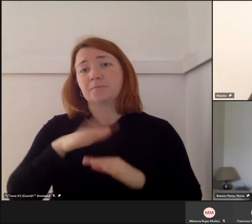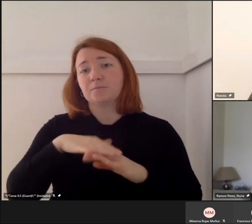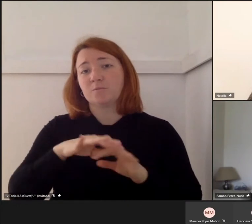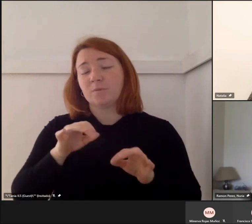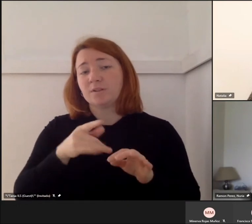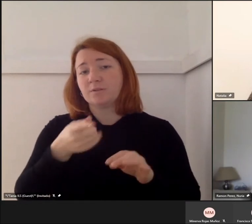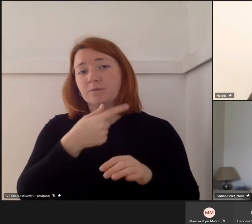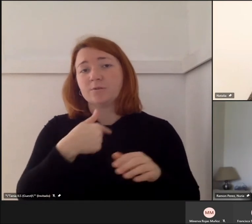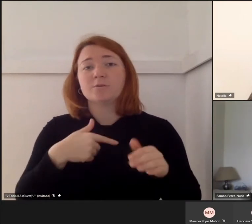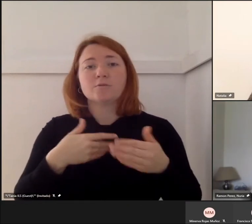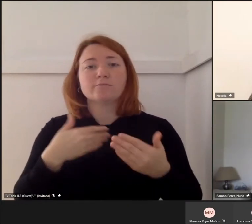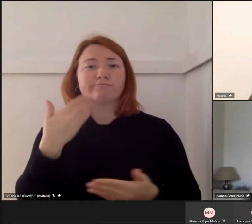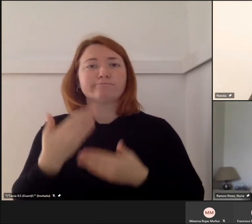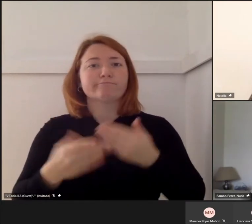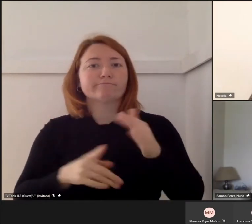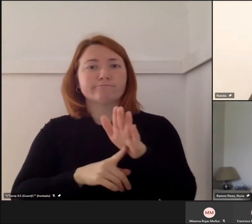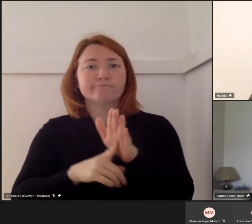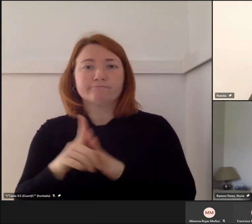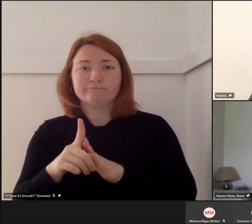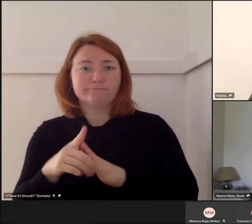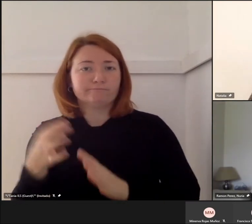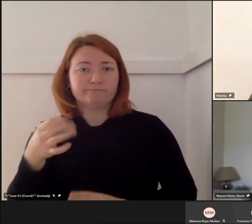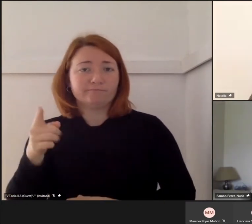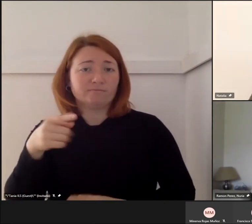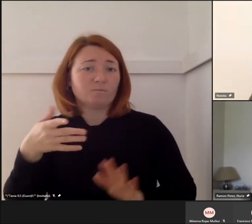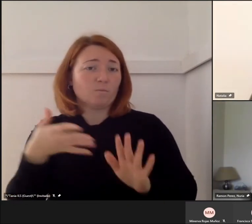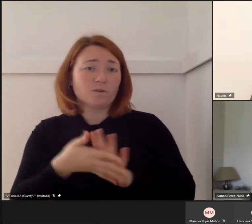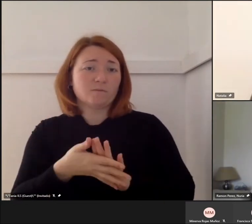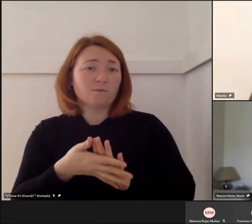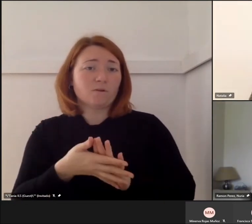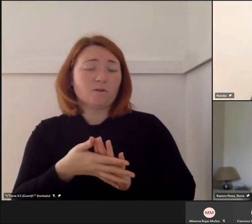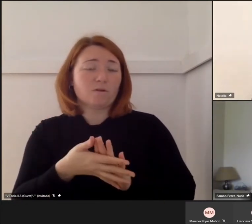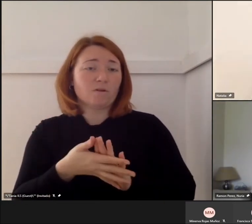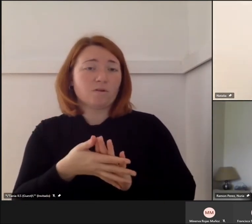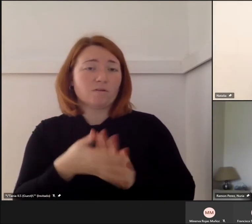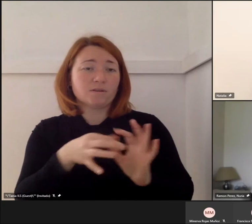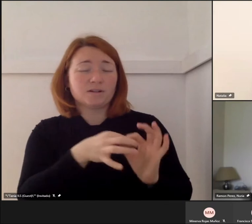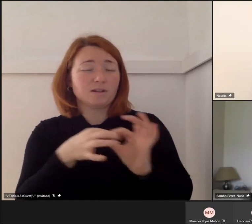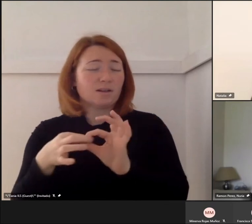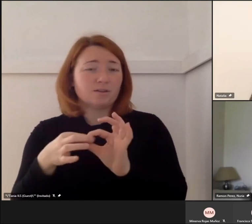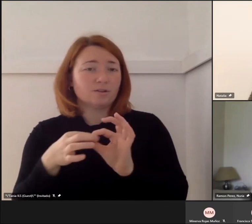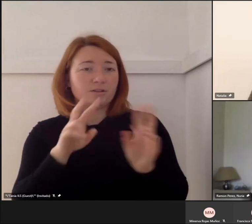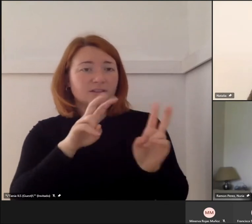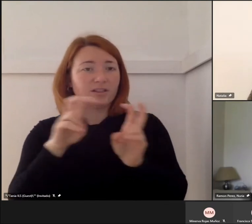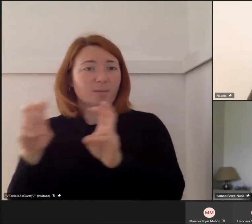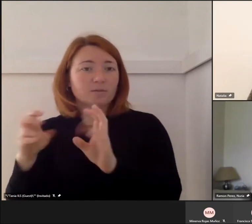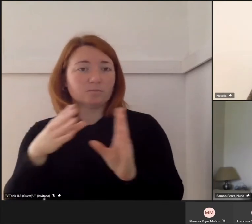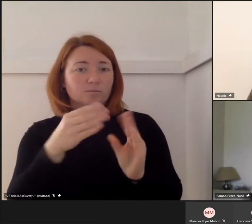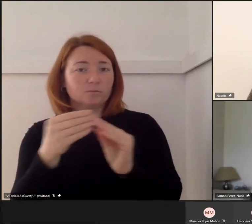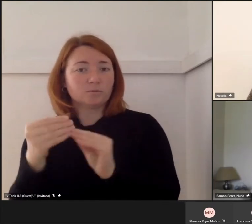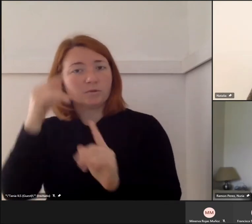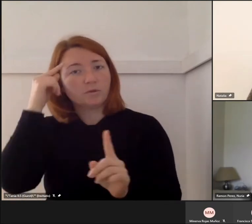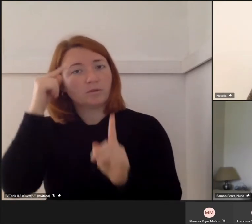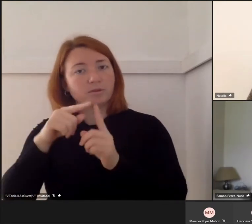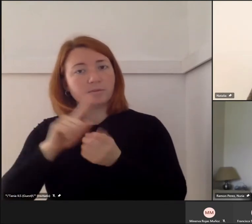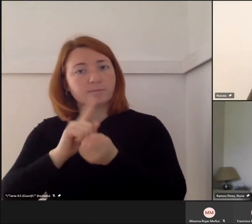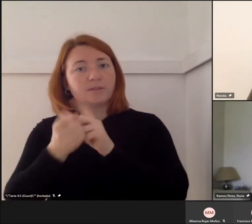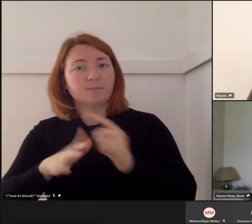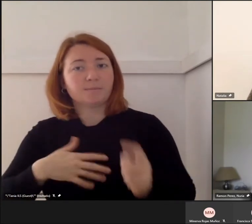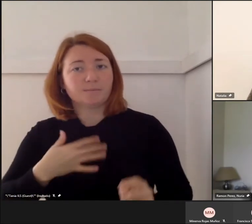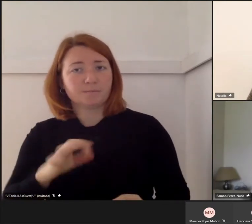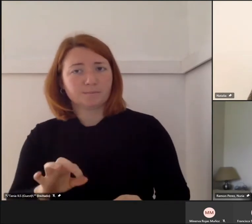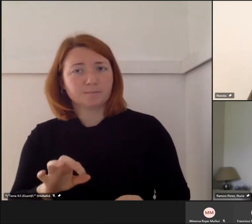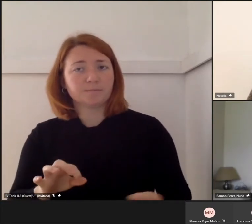com hauríem, perquè requereix de molts actors doncs amb voluntat, no? d'aquest canvi. Sens dubte és un dels